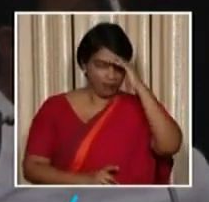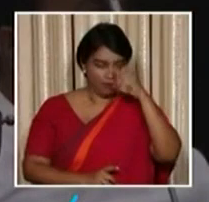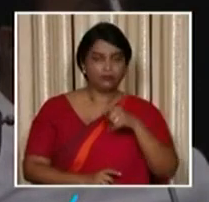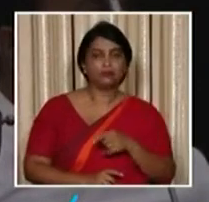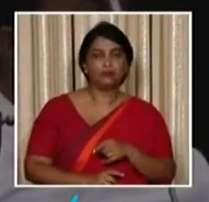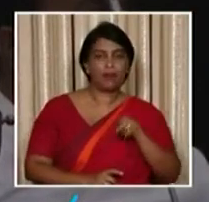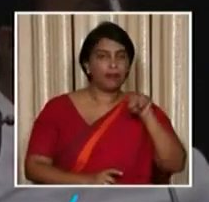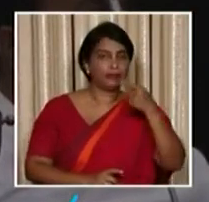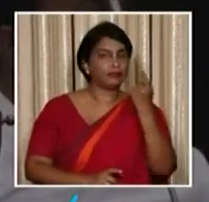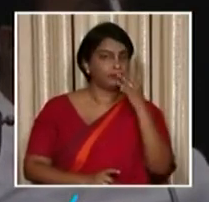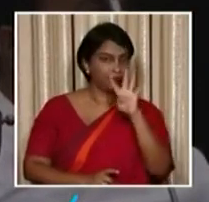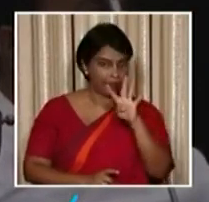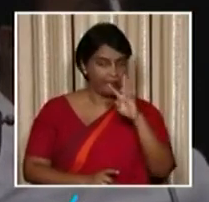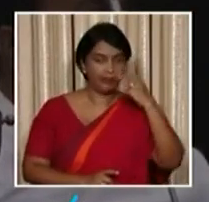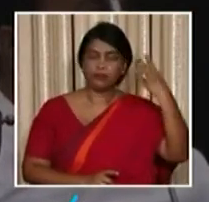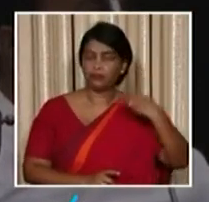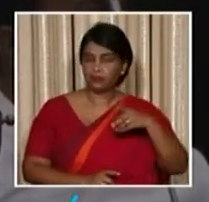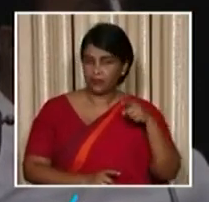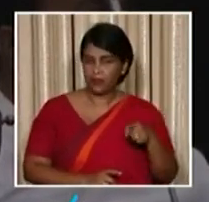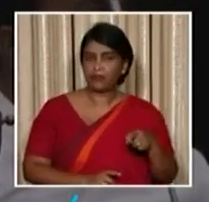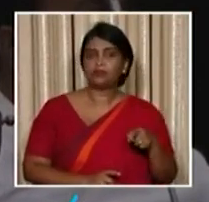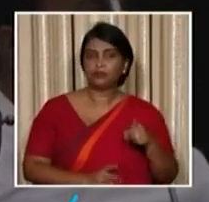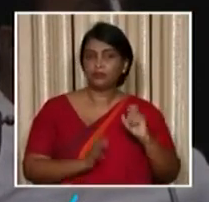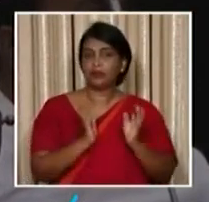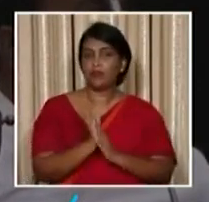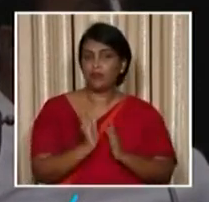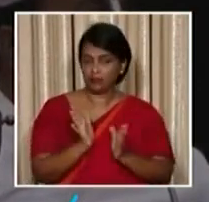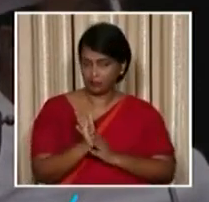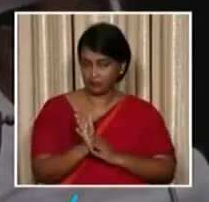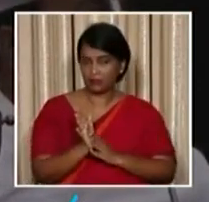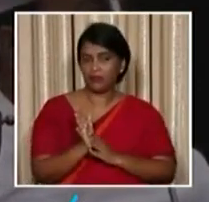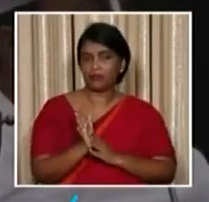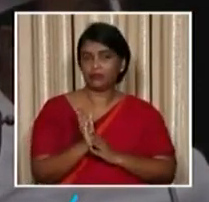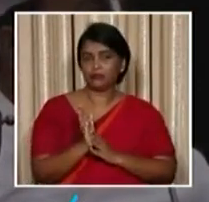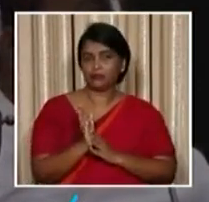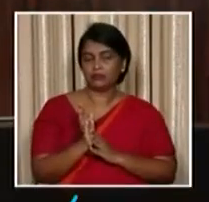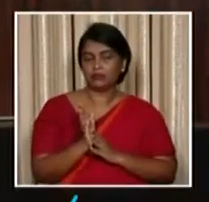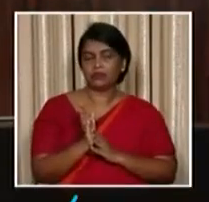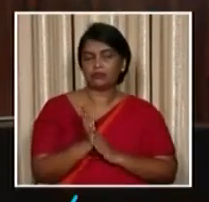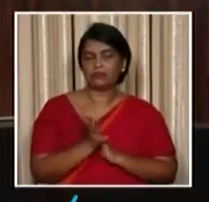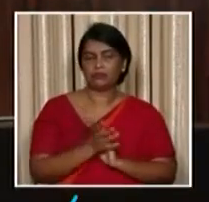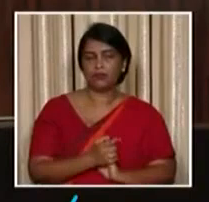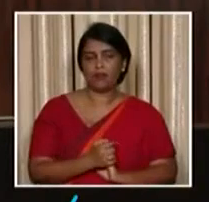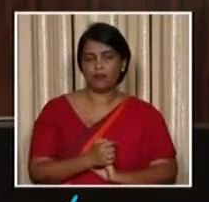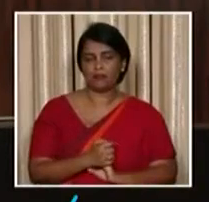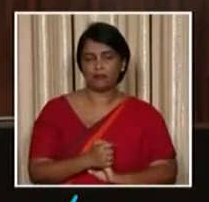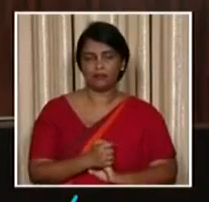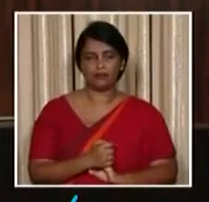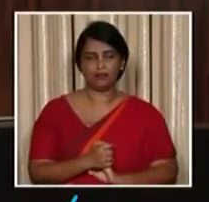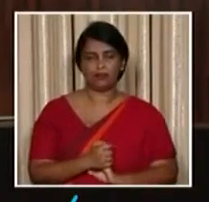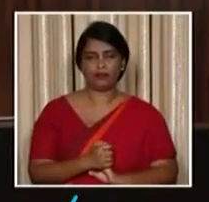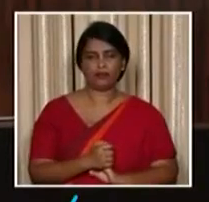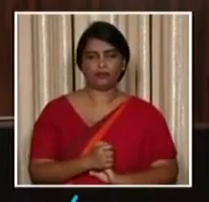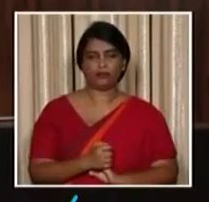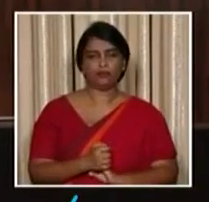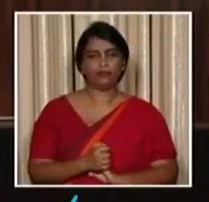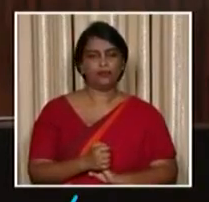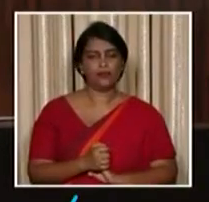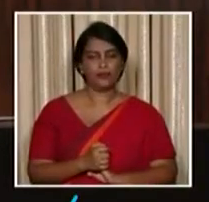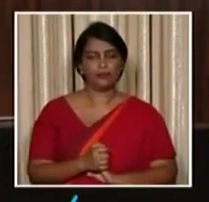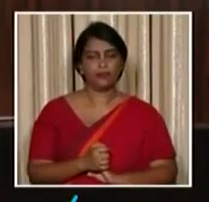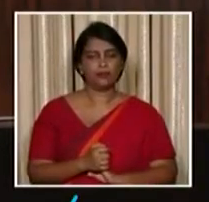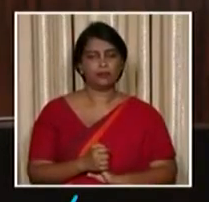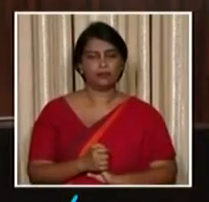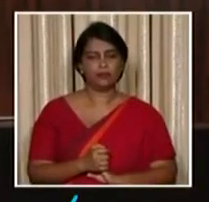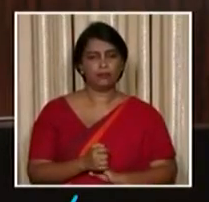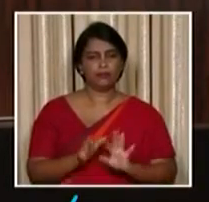ප්‍රසාදවලට වෙනවා මේ කාර්ය සභාවේ මේ සම්බන්ධ වෙන කාරණා තියෙනවනේ ඒ අනුව විතර වරපසාද හැටියට මතු කරන්නේ. අසන කාරණේ. කරෝ නියෝජකතා